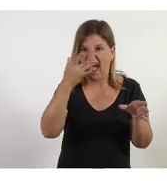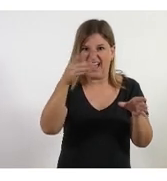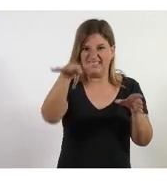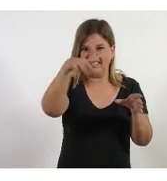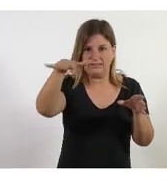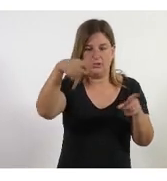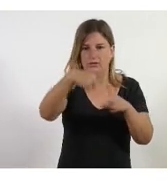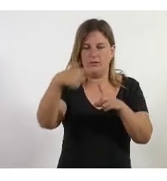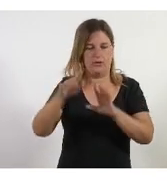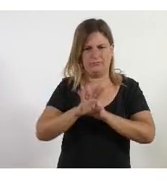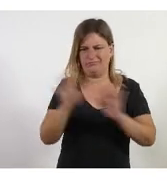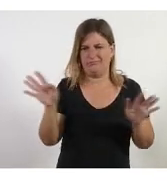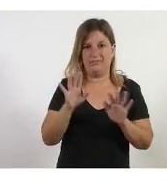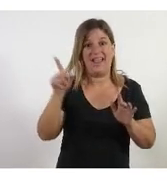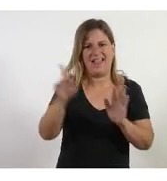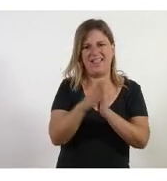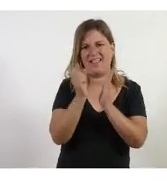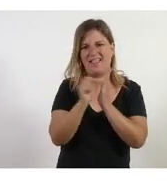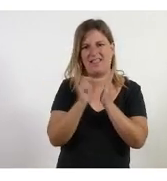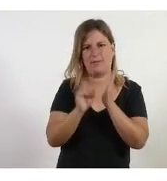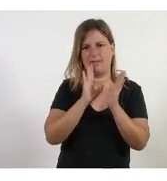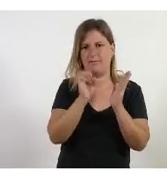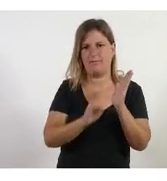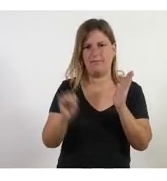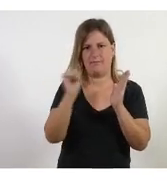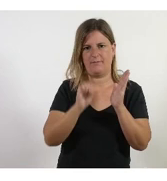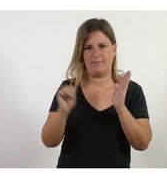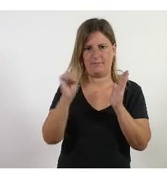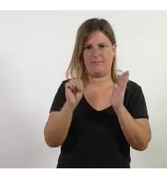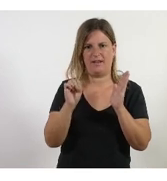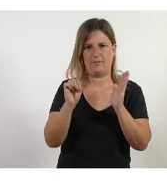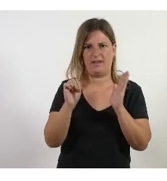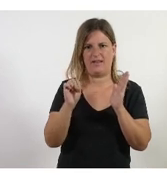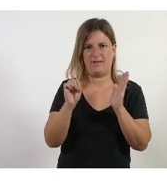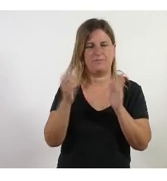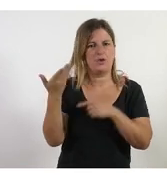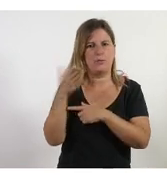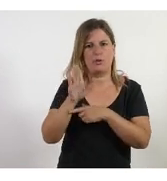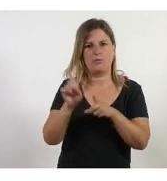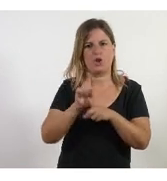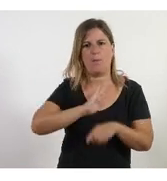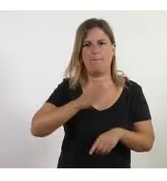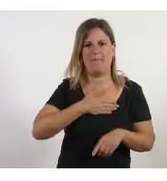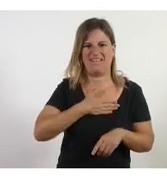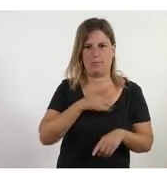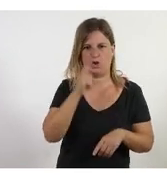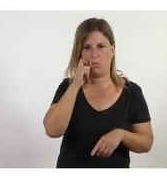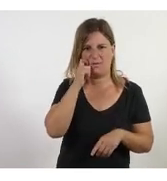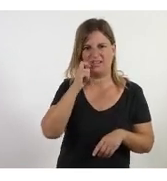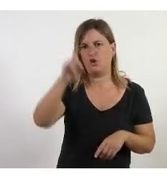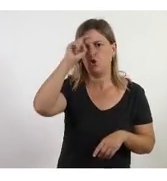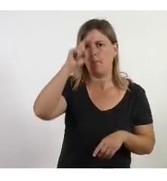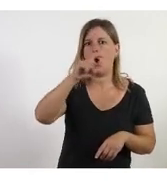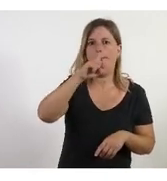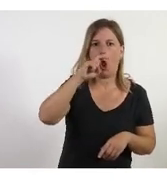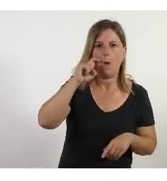va escriure un llibre que és una meravella, està traduït a 90 idiomes i està proposat com a patrimoni de la humanitat, que es diu El hombre